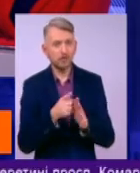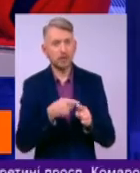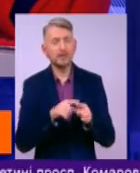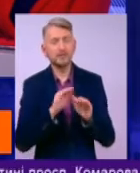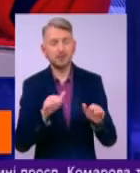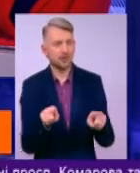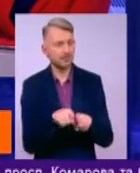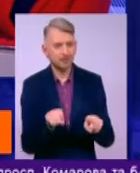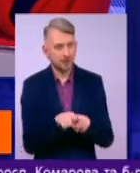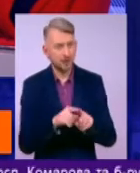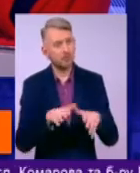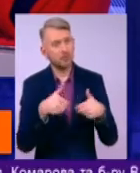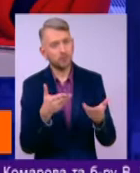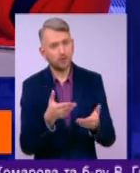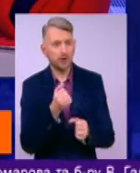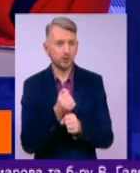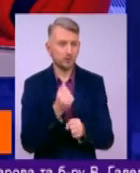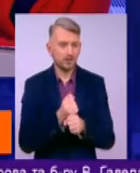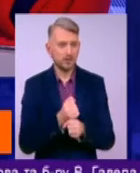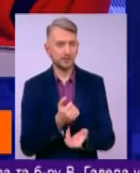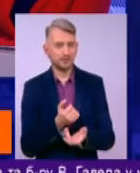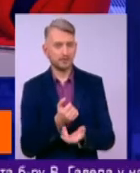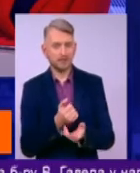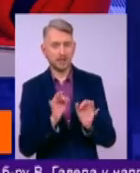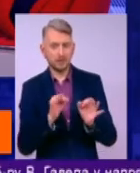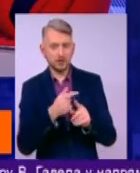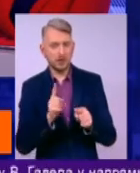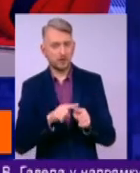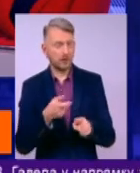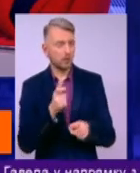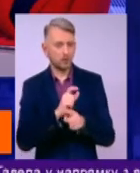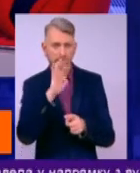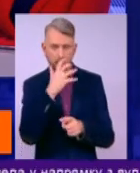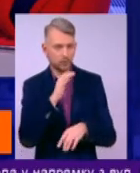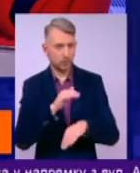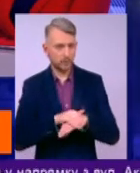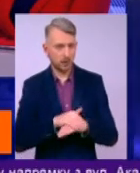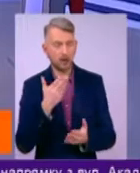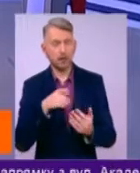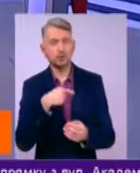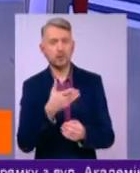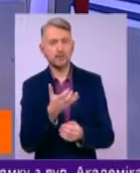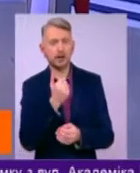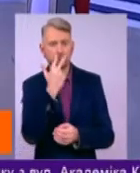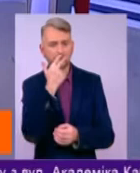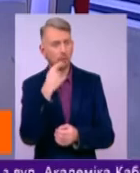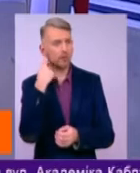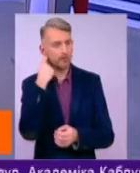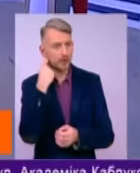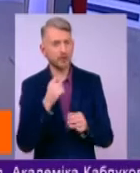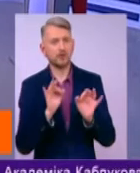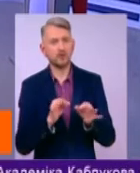це теж пропонувати, це робити. Ну, і, звичайно, це вже дуже серйозна ознака. Ну, якщо взяти підлітковий вік, то,